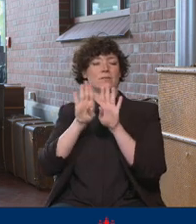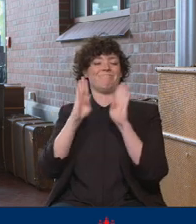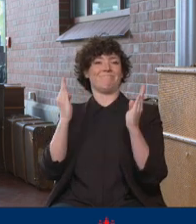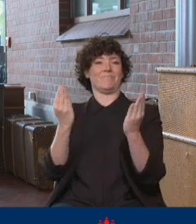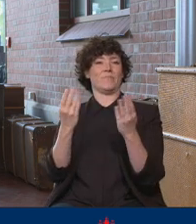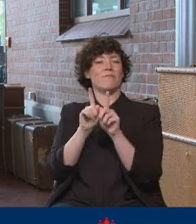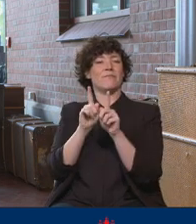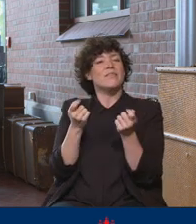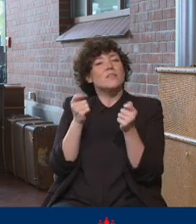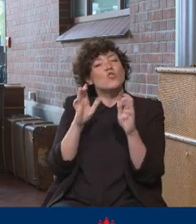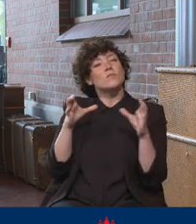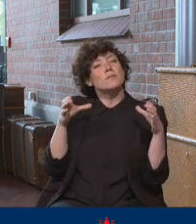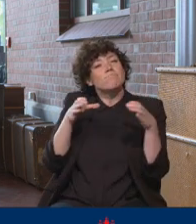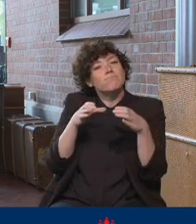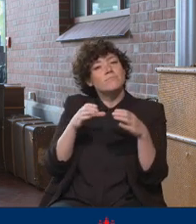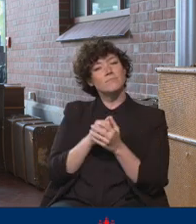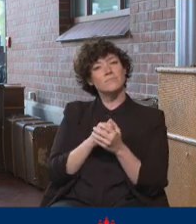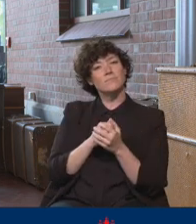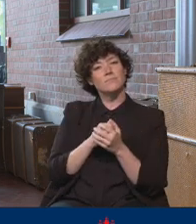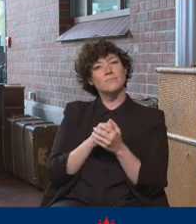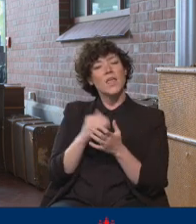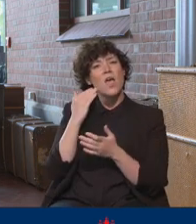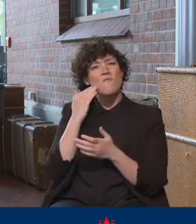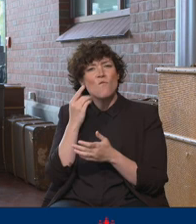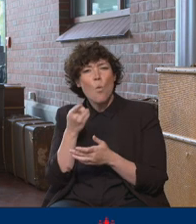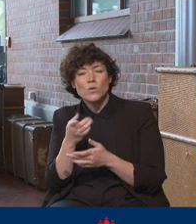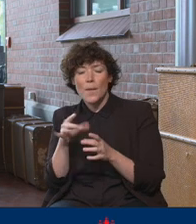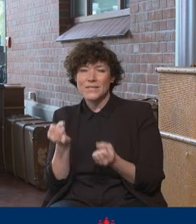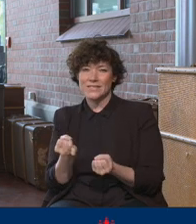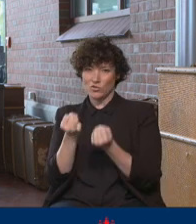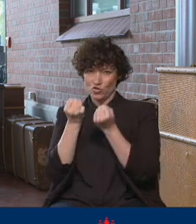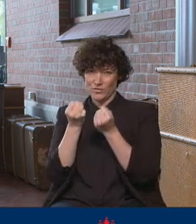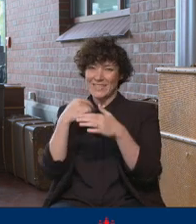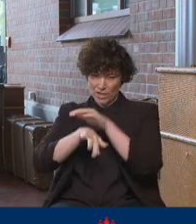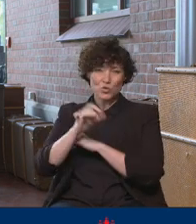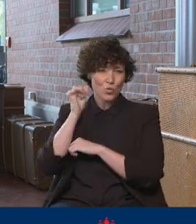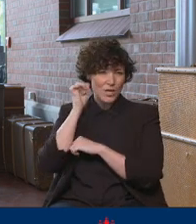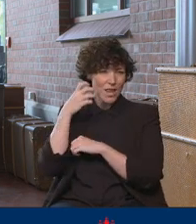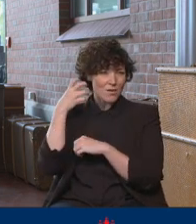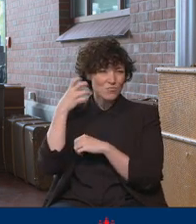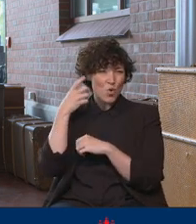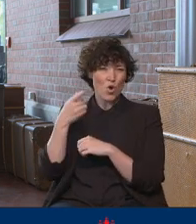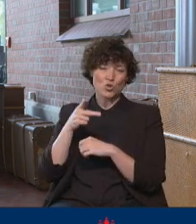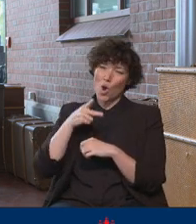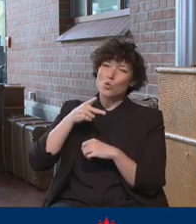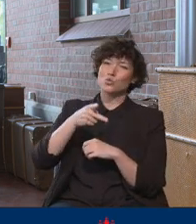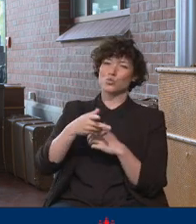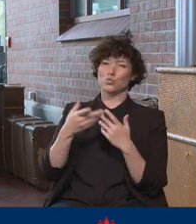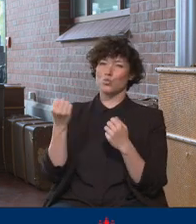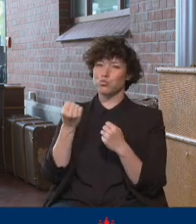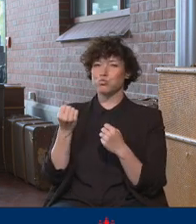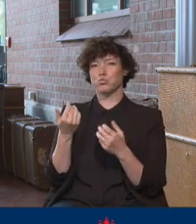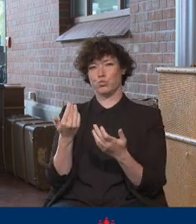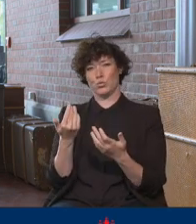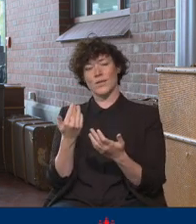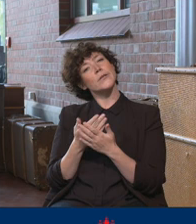wohnnutzungen sind hier zunächst erstmal schwierig deswegen eben durch den lärm vor allem auch durch die bahn ist hier gedacht dass eben